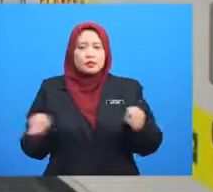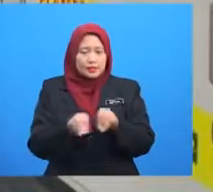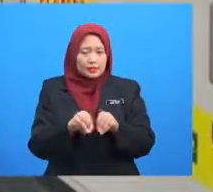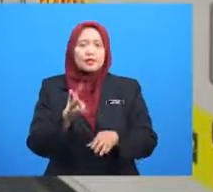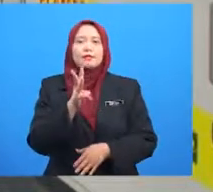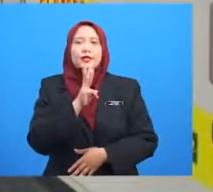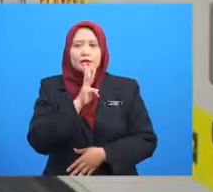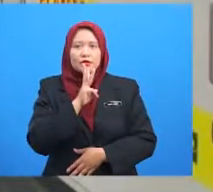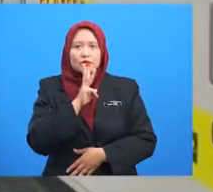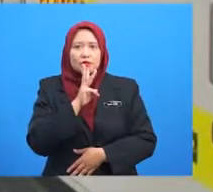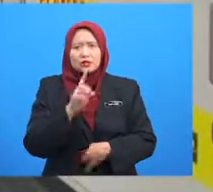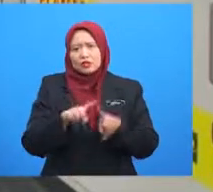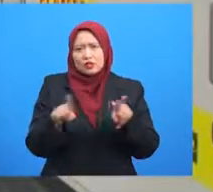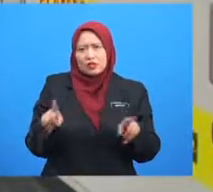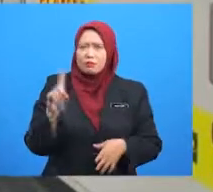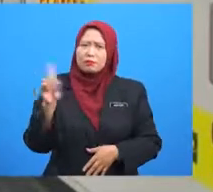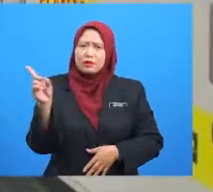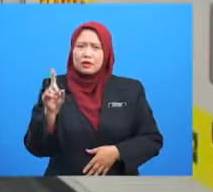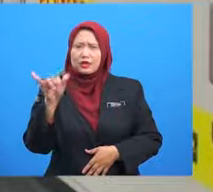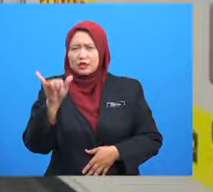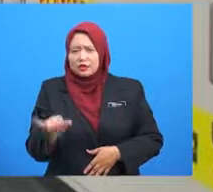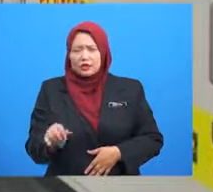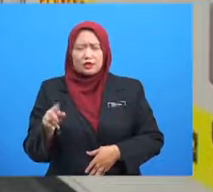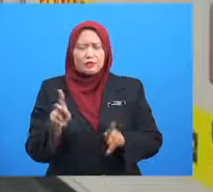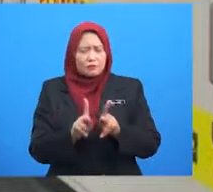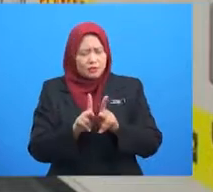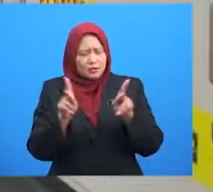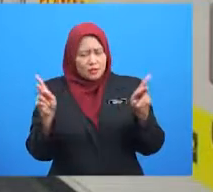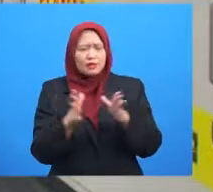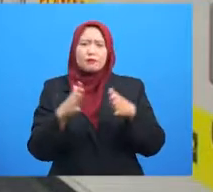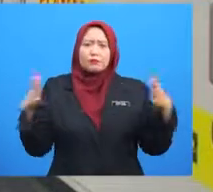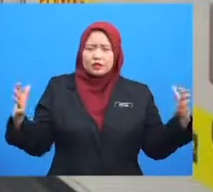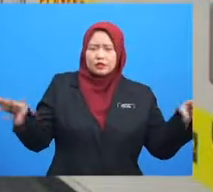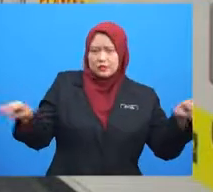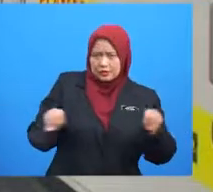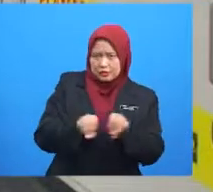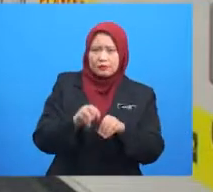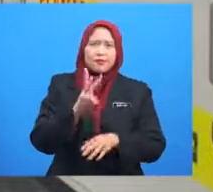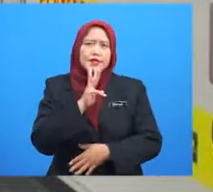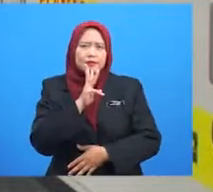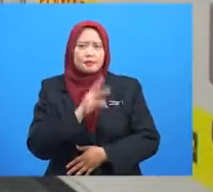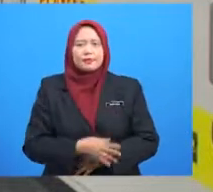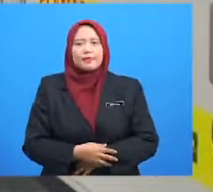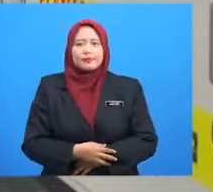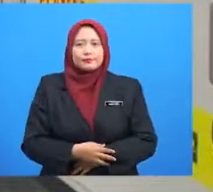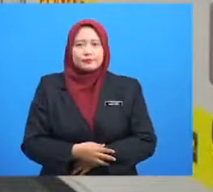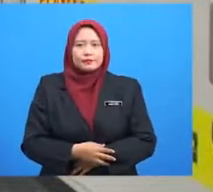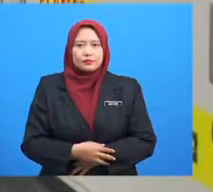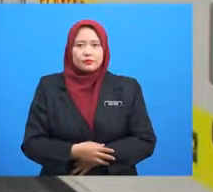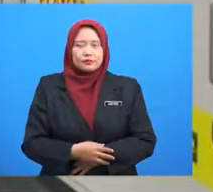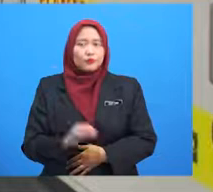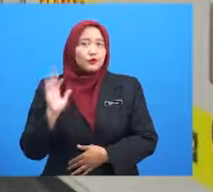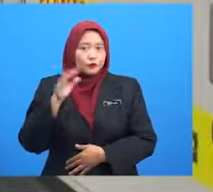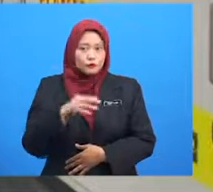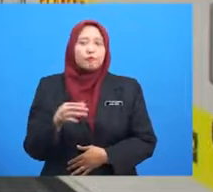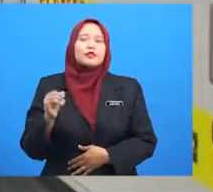dan tisu, yang mana menyerap air paling banyak? Baik, kali ini biar cikgu pula